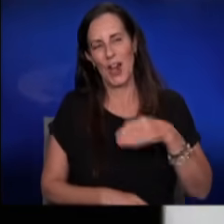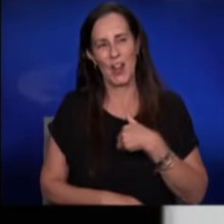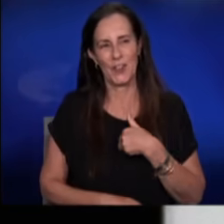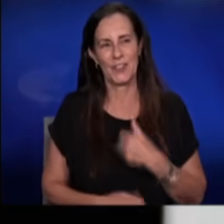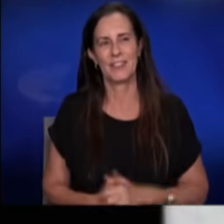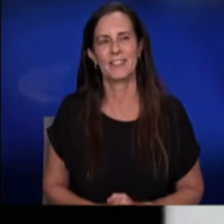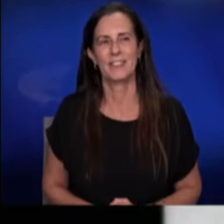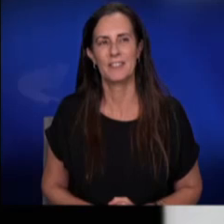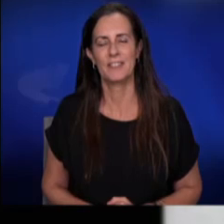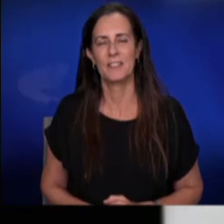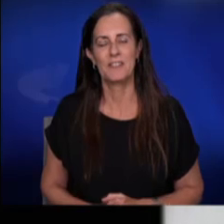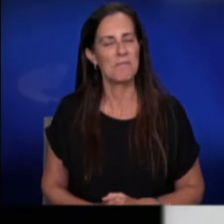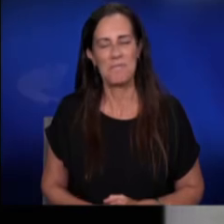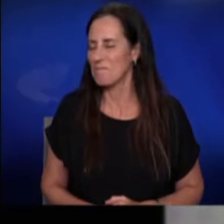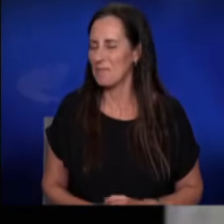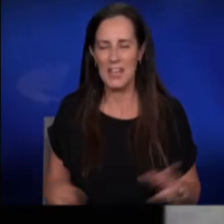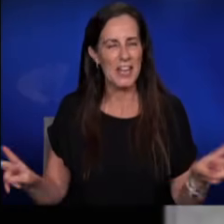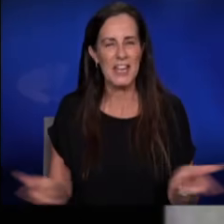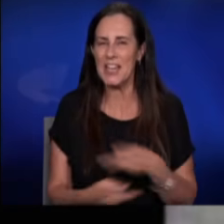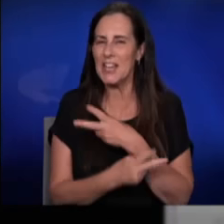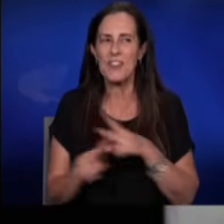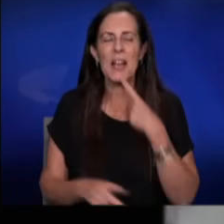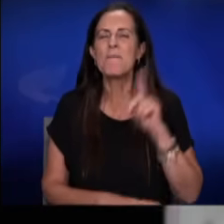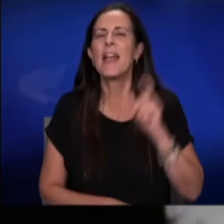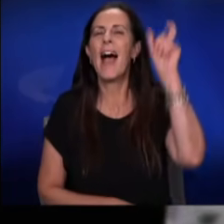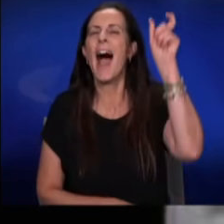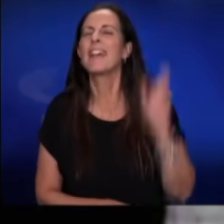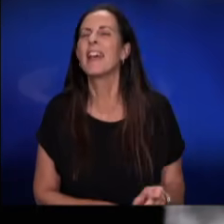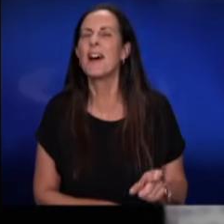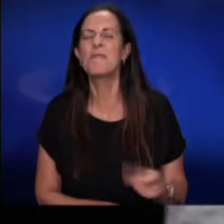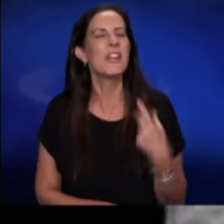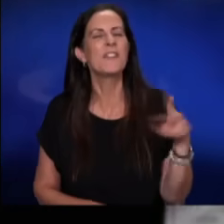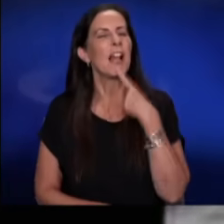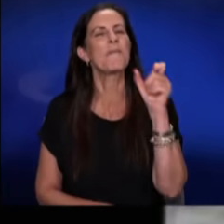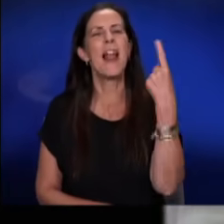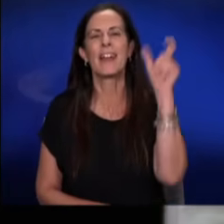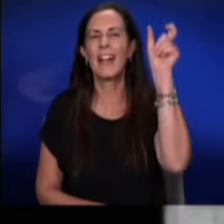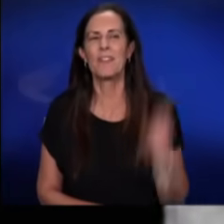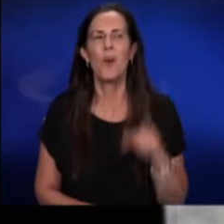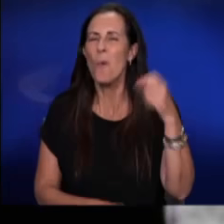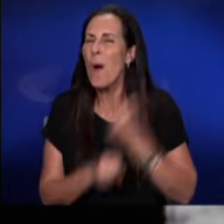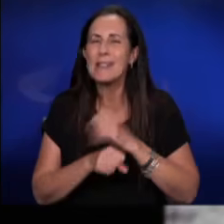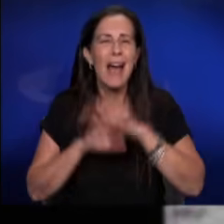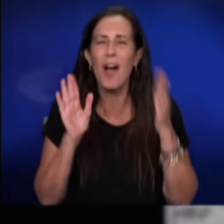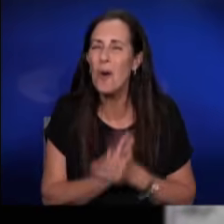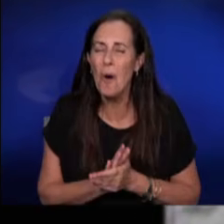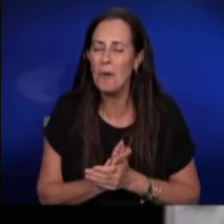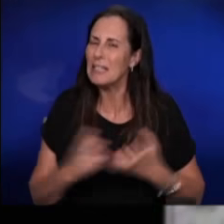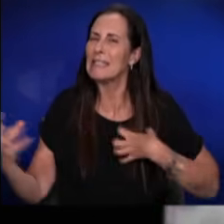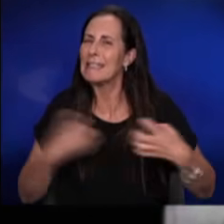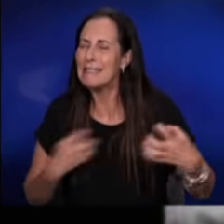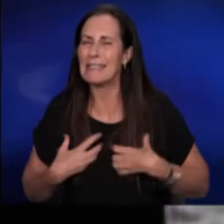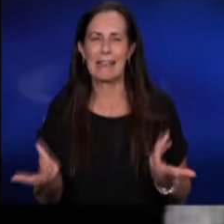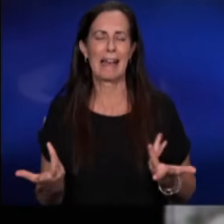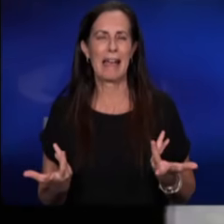עבור. קשה עד בלתי אפשרי להגדיר את צבי שיסל בהגדרה מצומצמת אחת. הוא עשה הכל, שיחק על